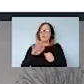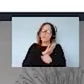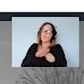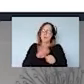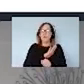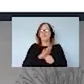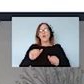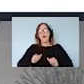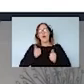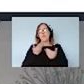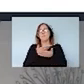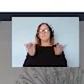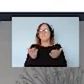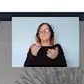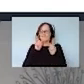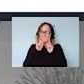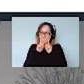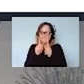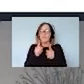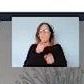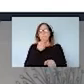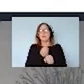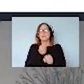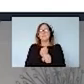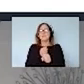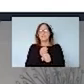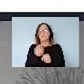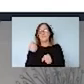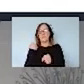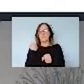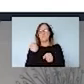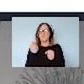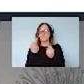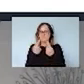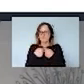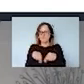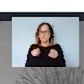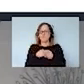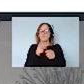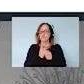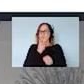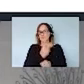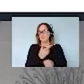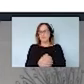uzupełniać, żeby faktycznie te prace były i scenariusze były dostępne.